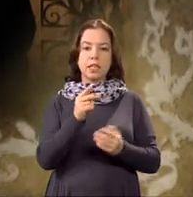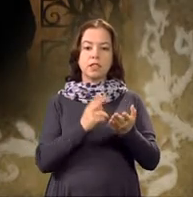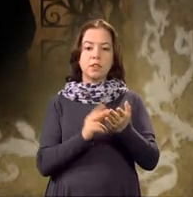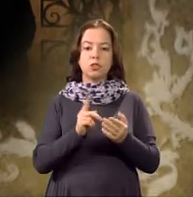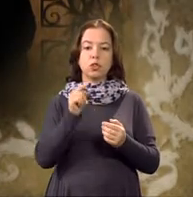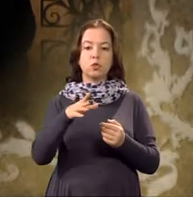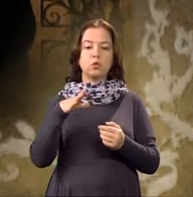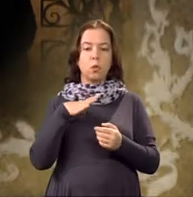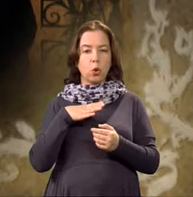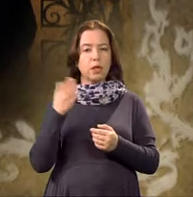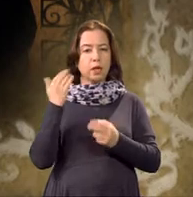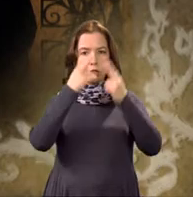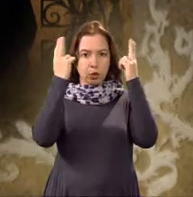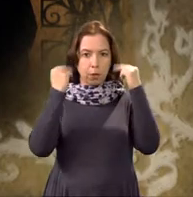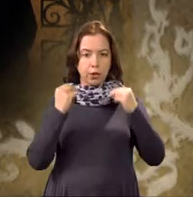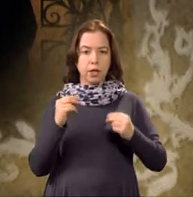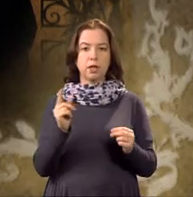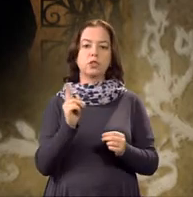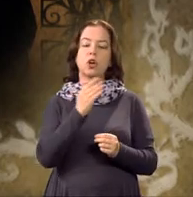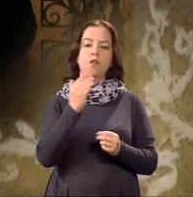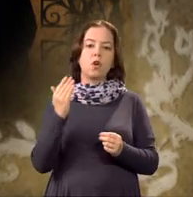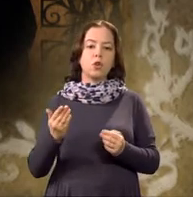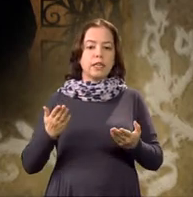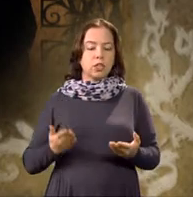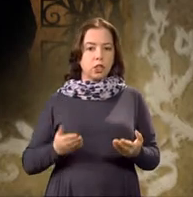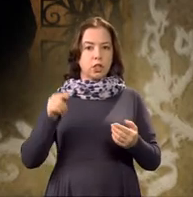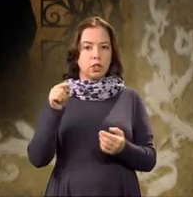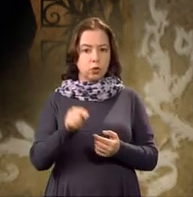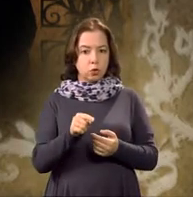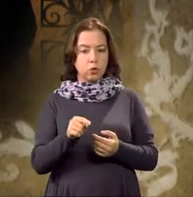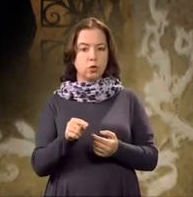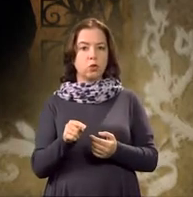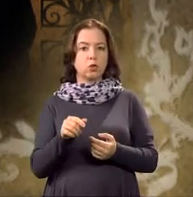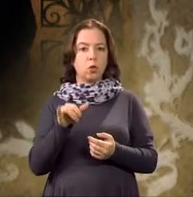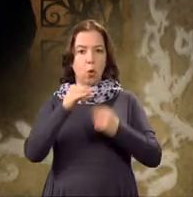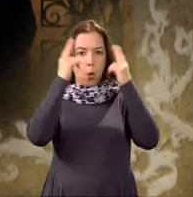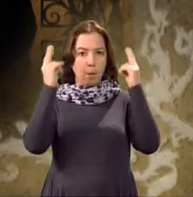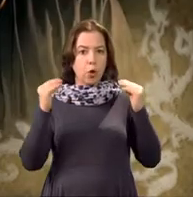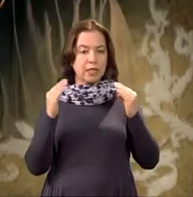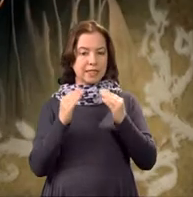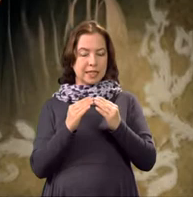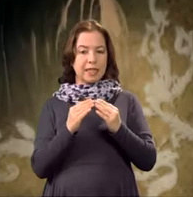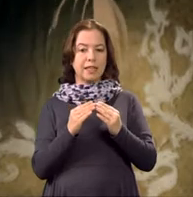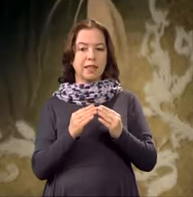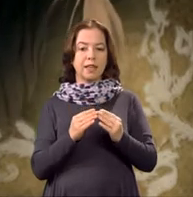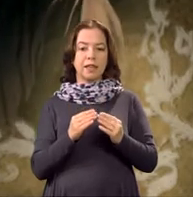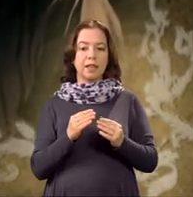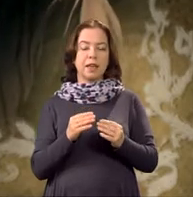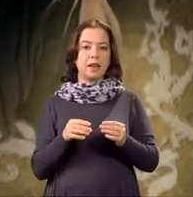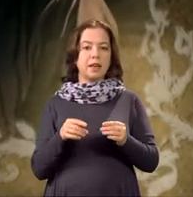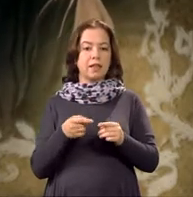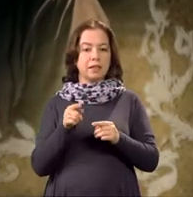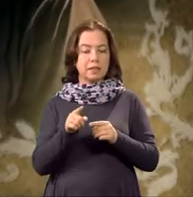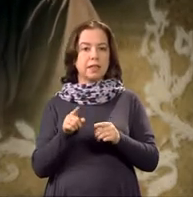тут були монахи, що вони мешкали тут і жили братським монастирським життям, можуть слугувати написи